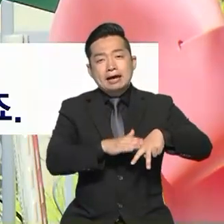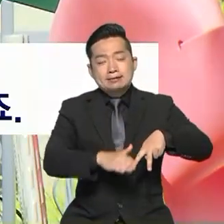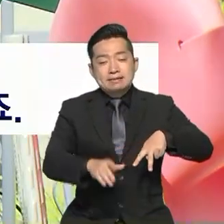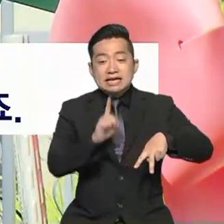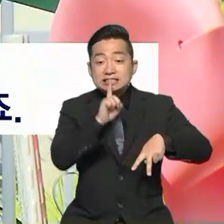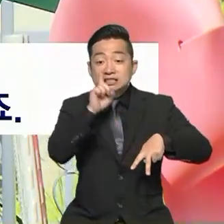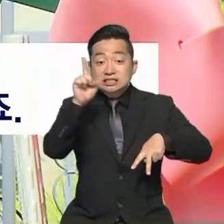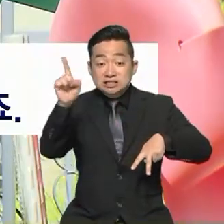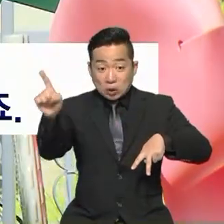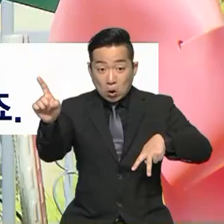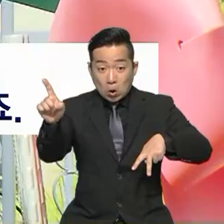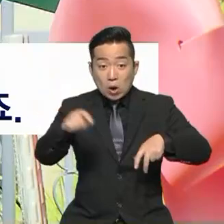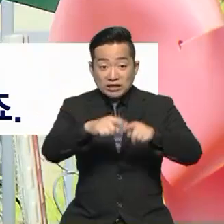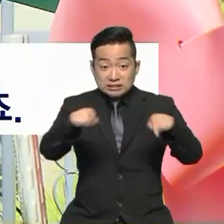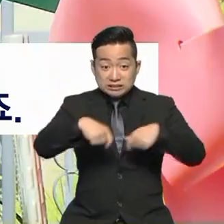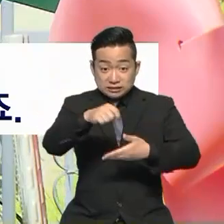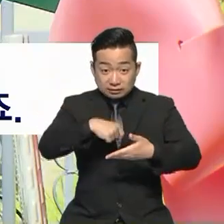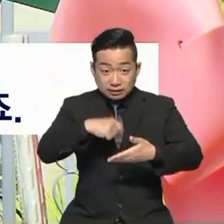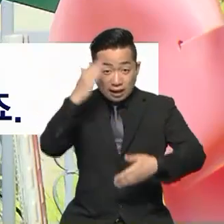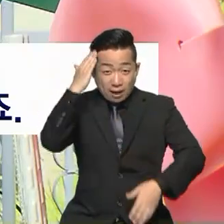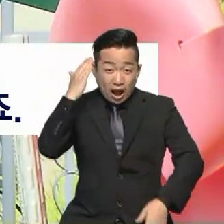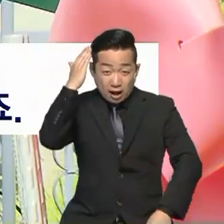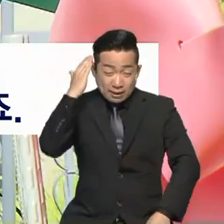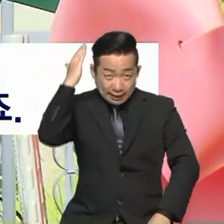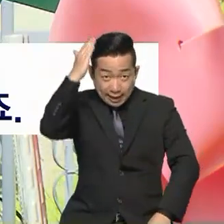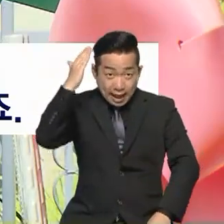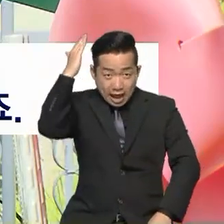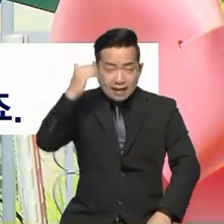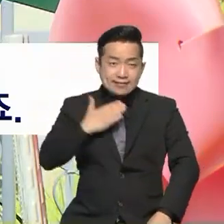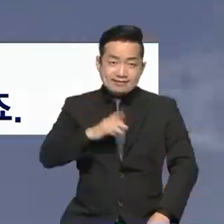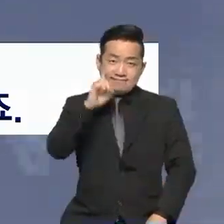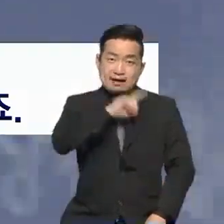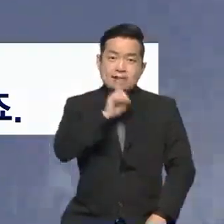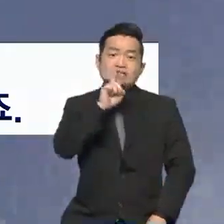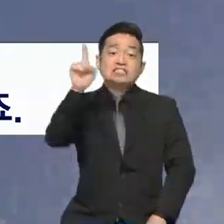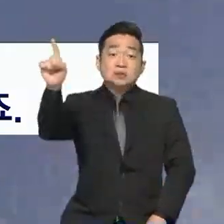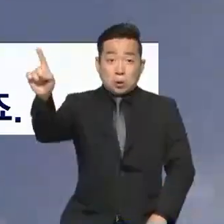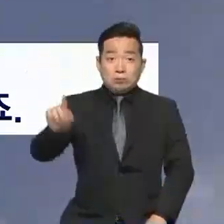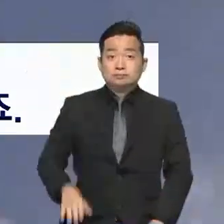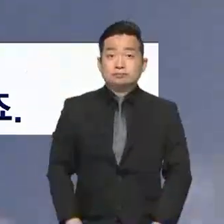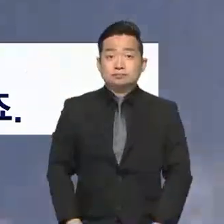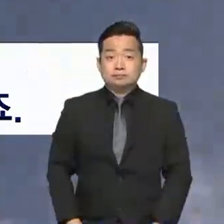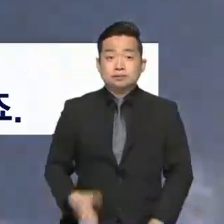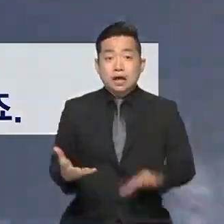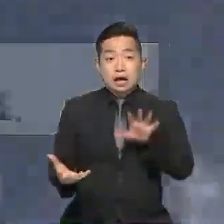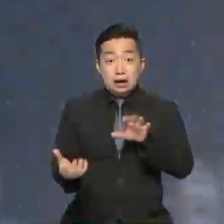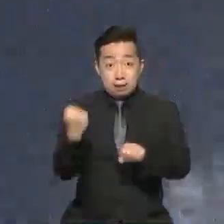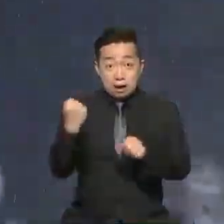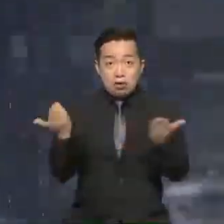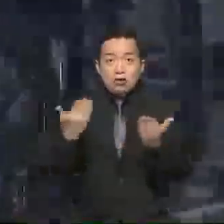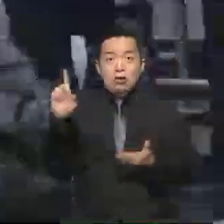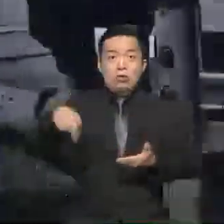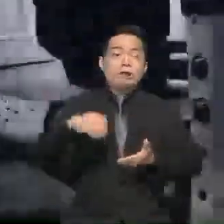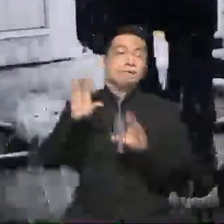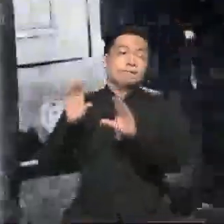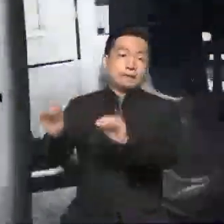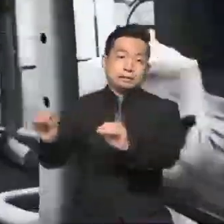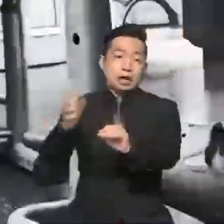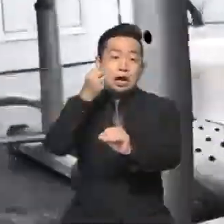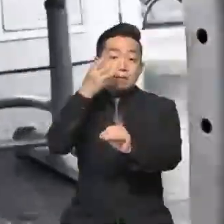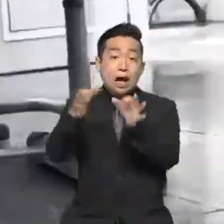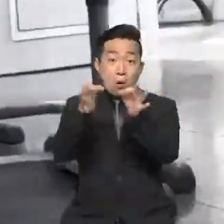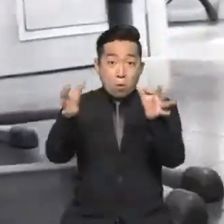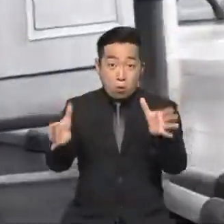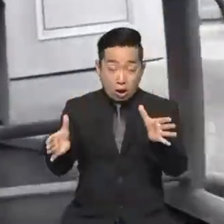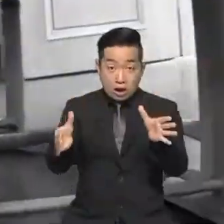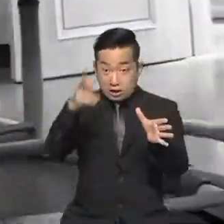다 맞았다. 머리를 쓰다듬게 이제 기분이 나빴다라고 신고를 한 거죠. 즉각적인 출근 금지에 8개월 넘게